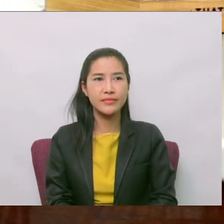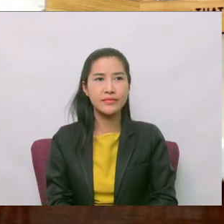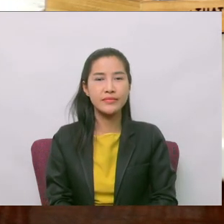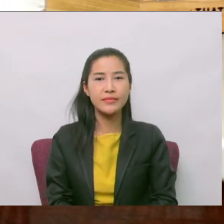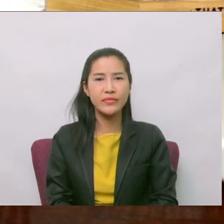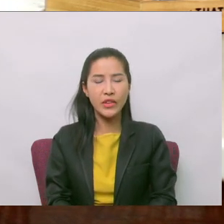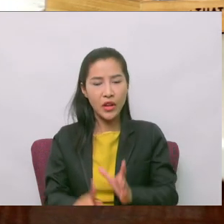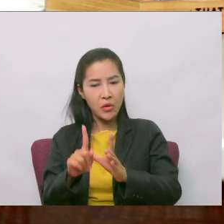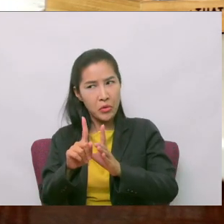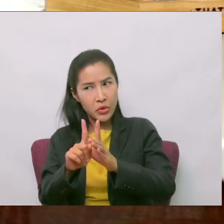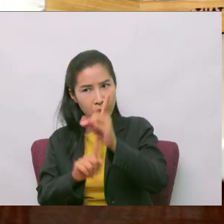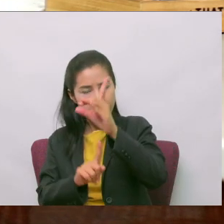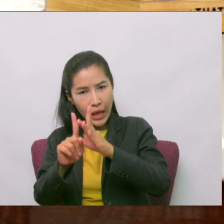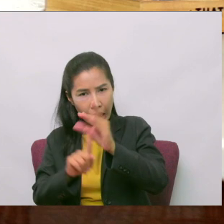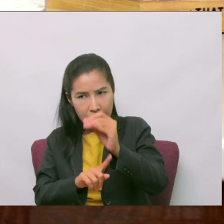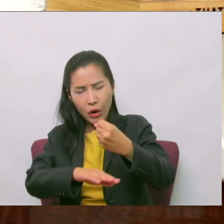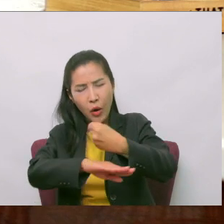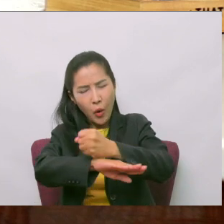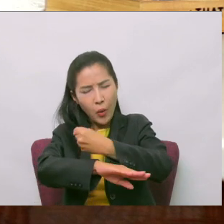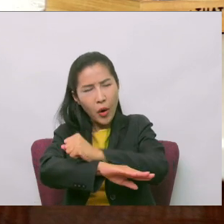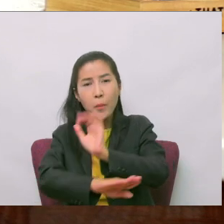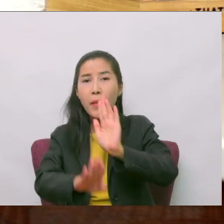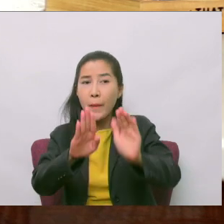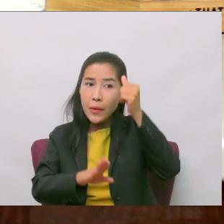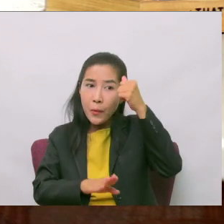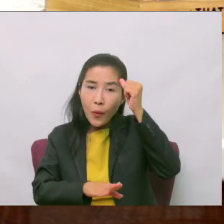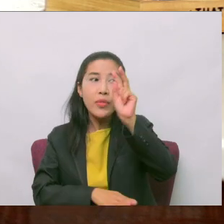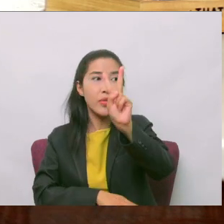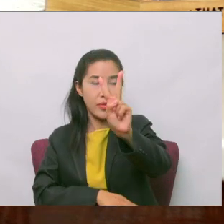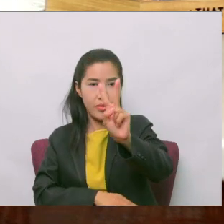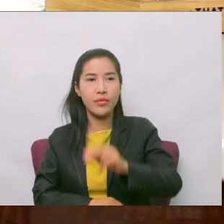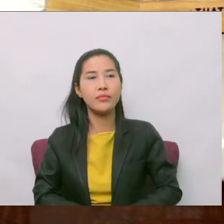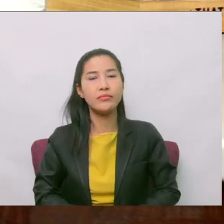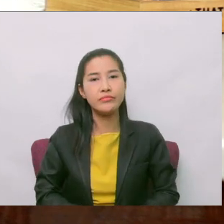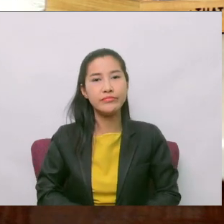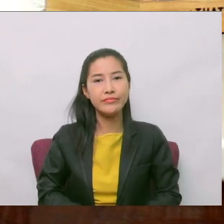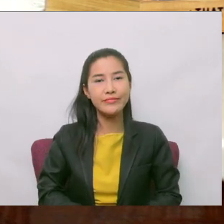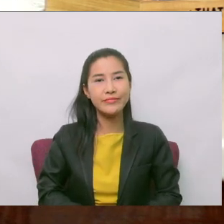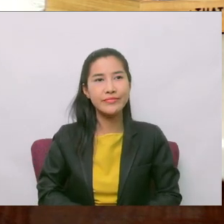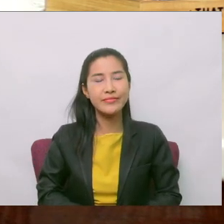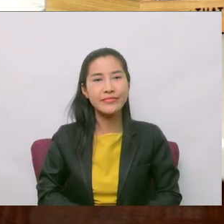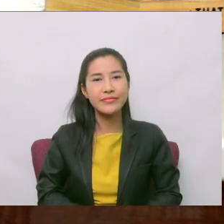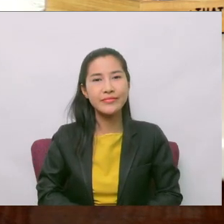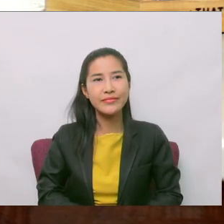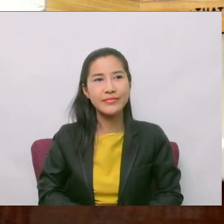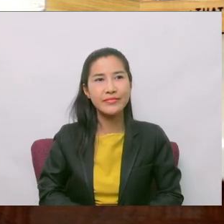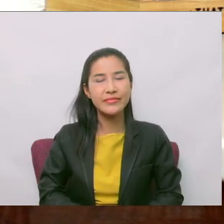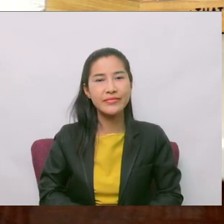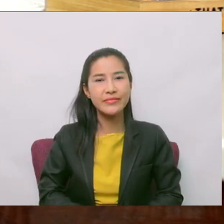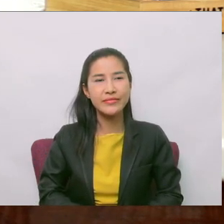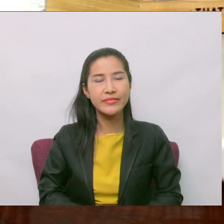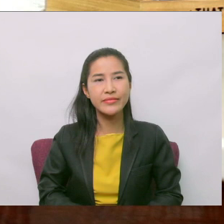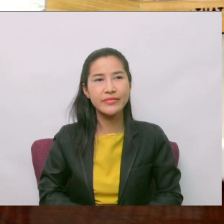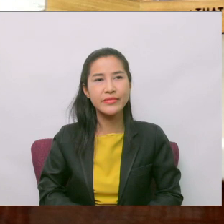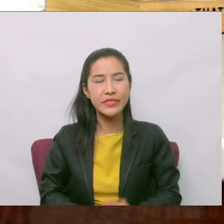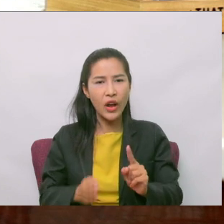มาณ2วันค่ะ อ๋อแล้วใช้ลูกประคบกับลูกแล้วเนี่ยเห็นการเปลี่ยนแปลงกับลูกยังไงบ้างคะ อย่างแรกเลยนะคะก็คือเขา